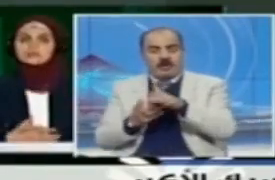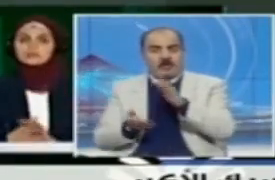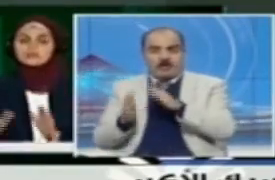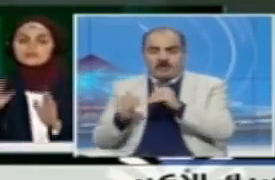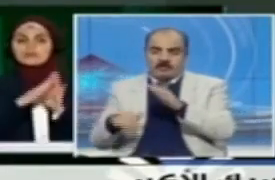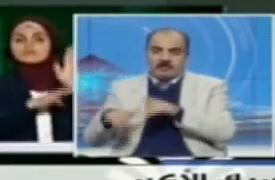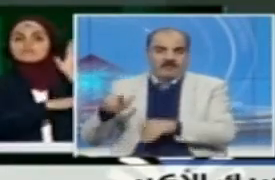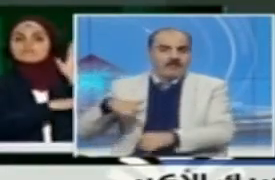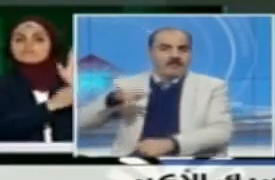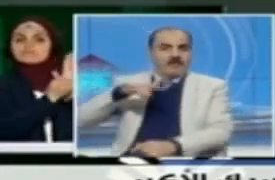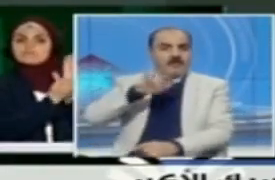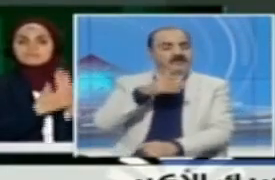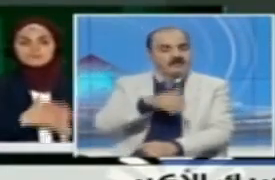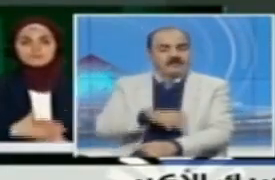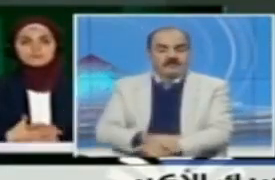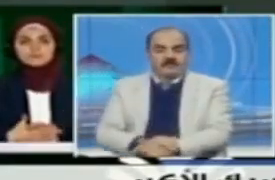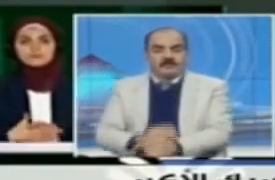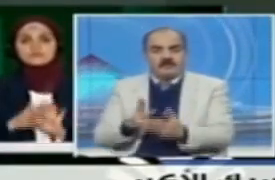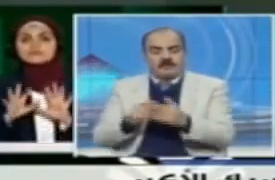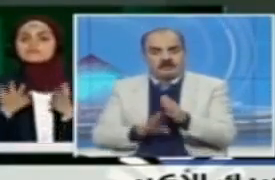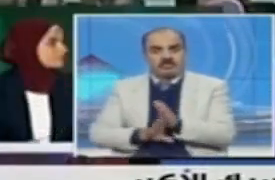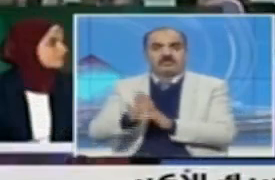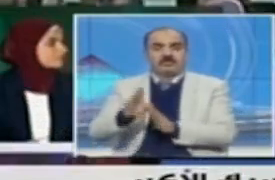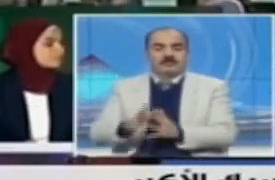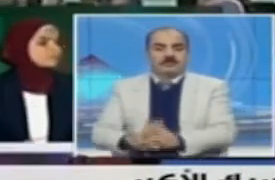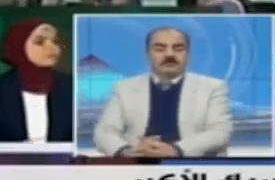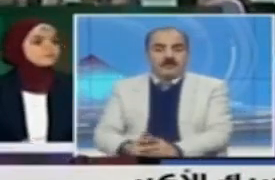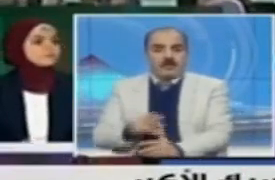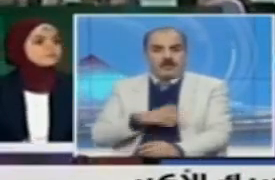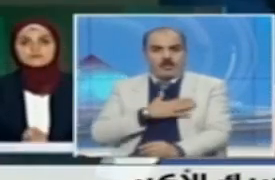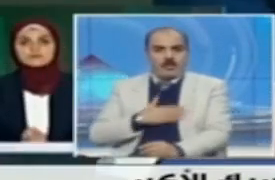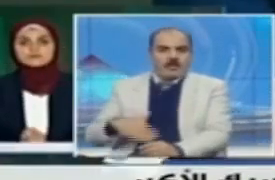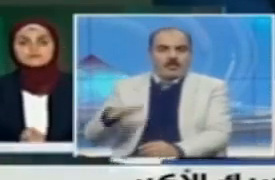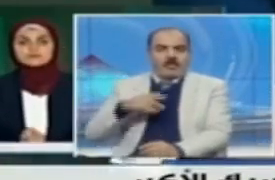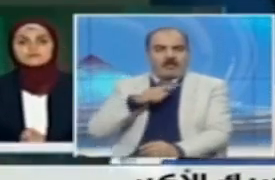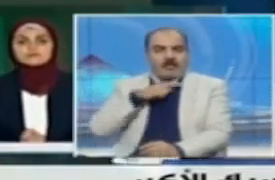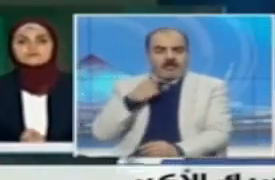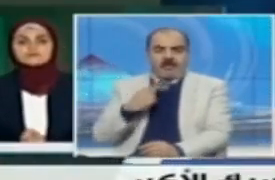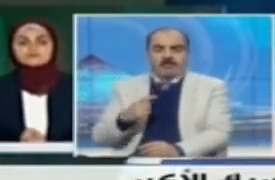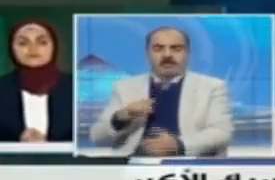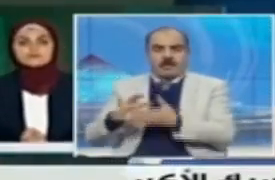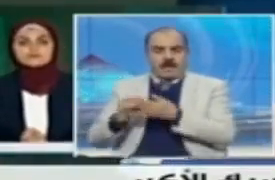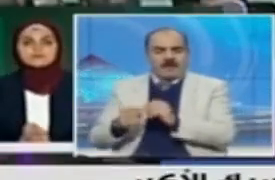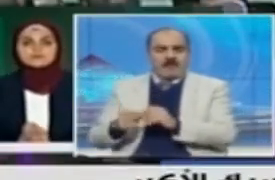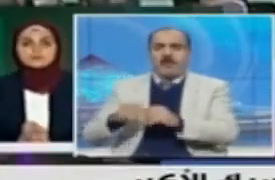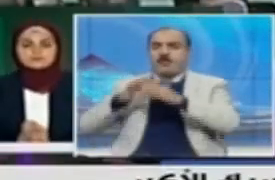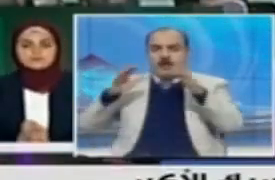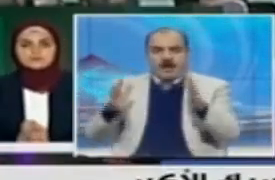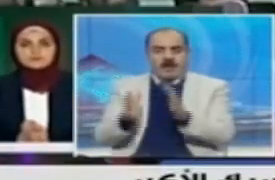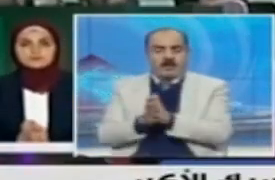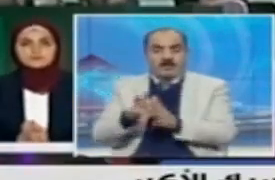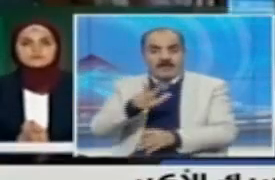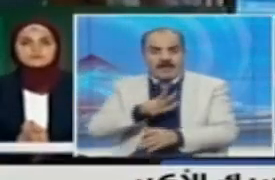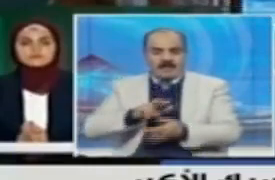للمصريين لدعم النمو الاقتصادي المصري. الحكومات، القطاع الخاص، المجتمع المدني، أضلاع